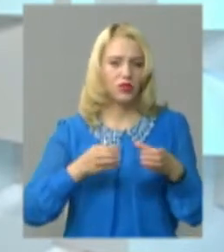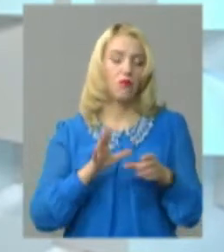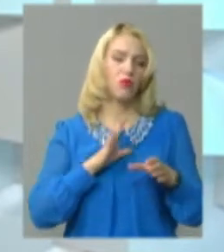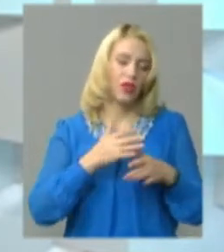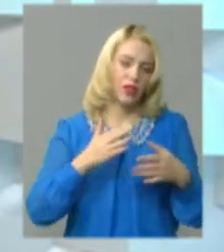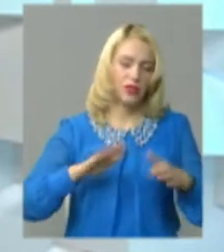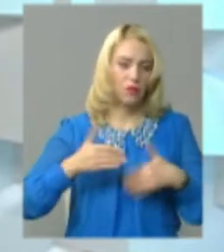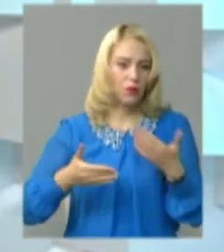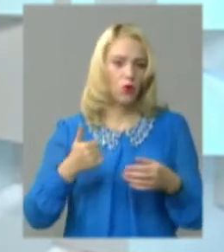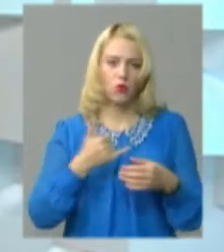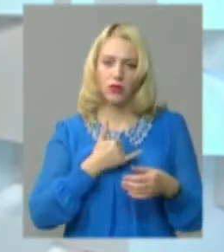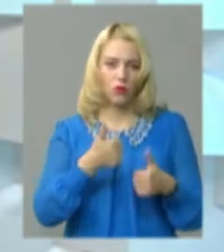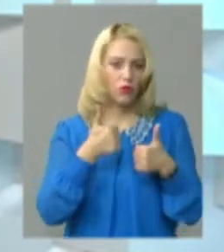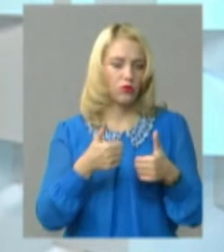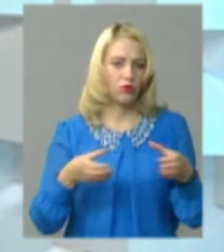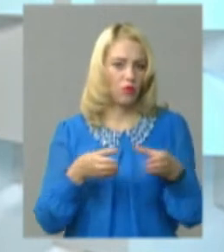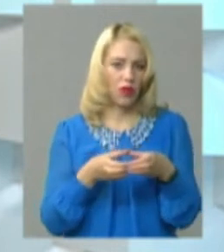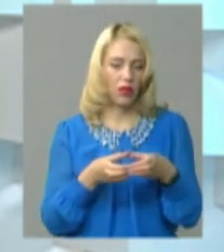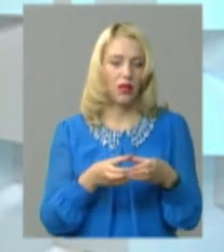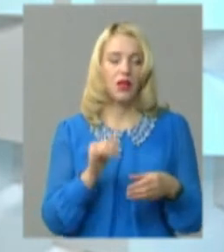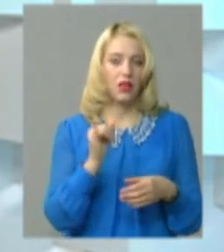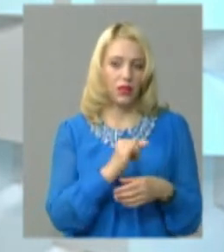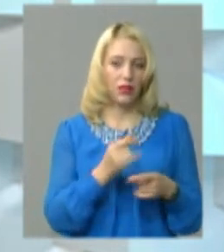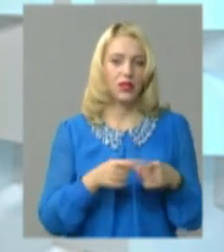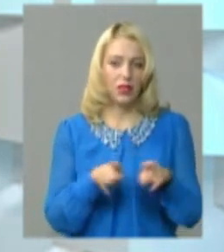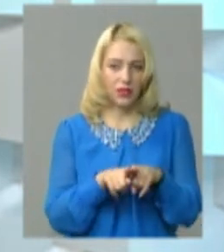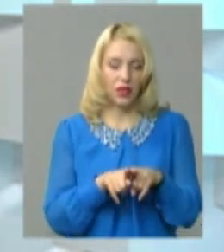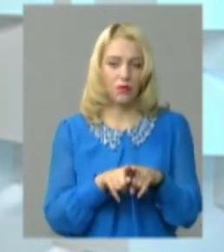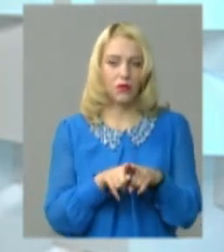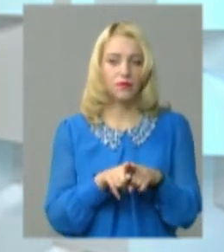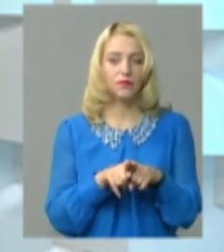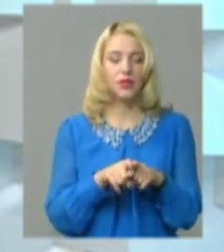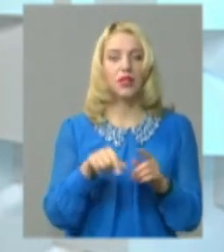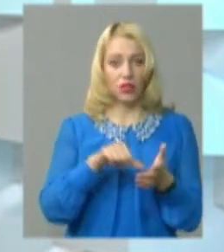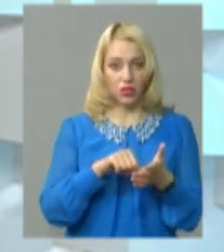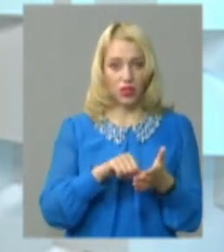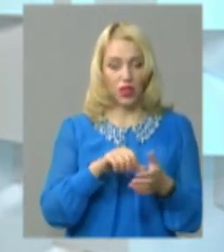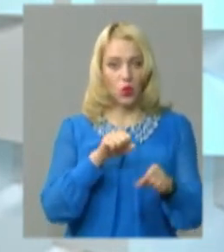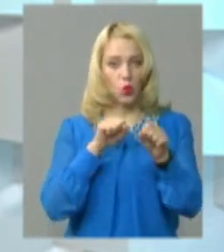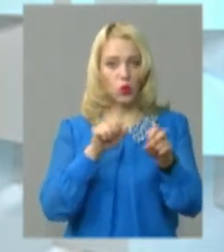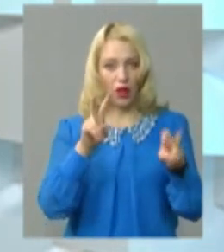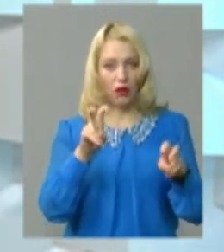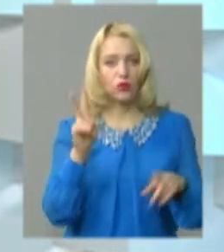Дякую за перегляд!